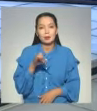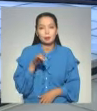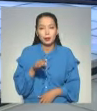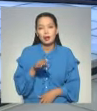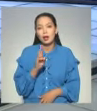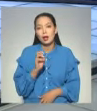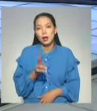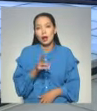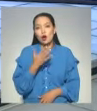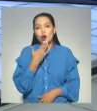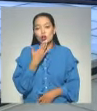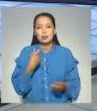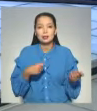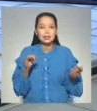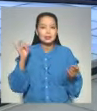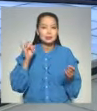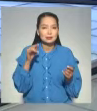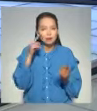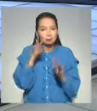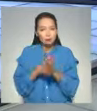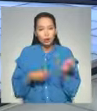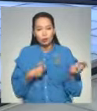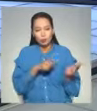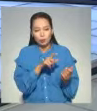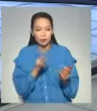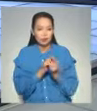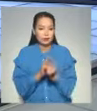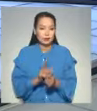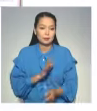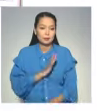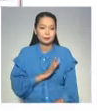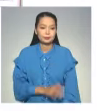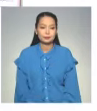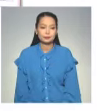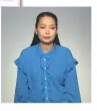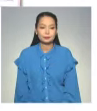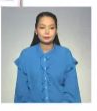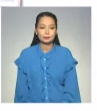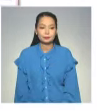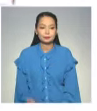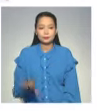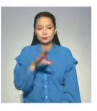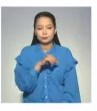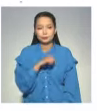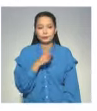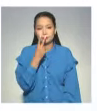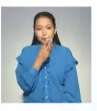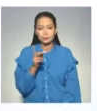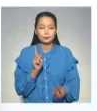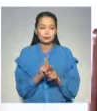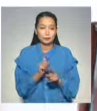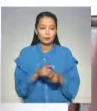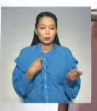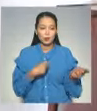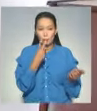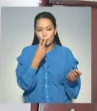Бақытбек ұлттық аспаптың тарихына үңіліп домбырашылармен тілдесті. Бәріміз көзбен тек дайын домбыра